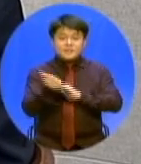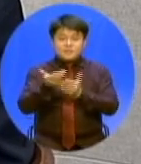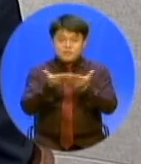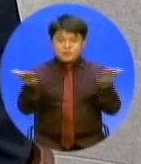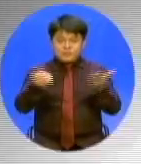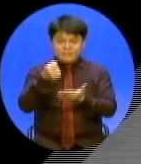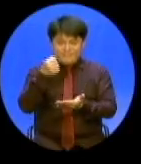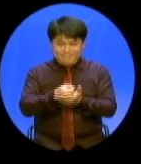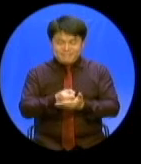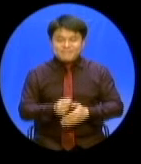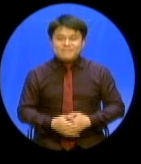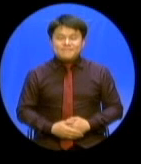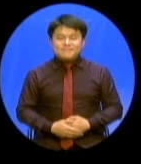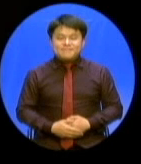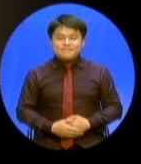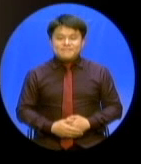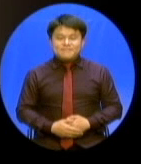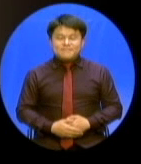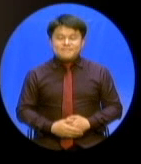이뤘습니다.